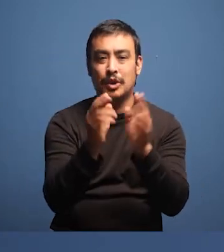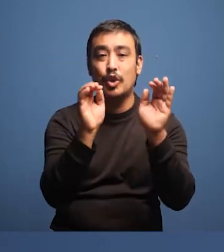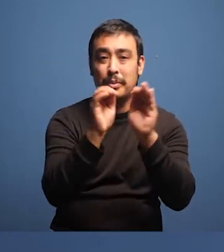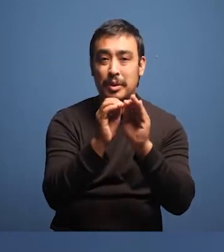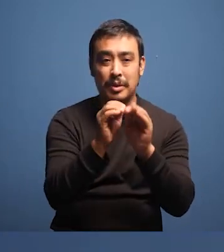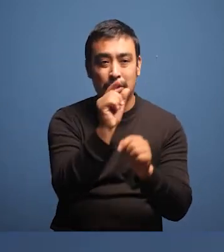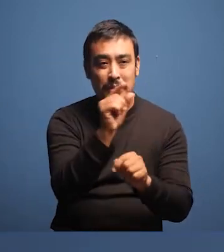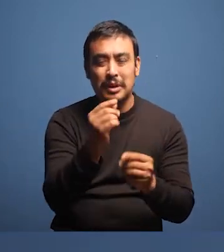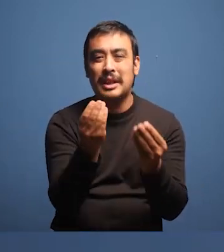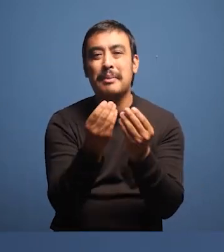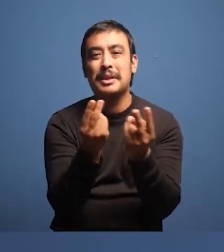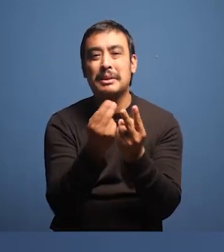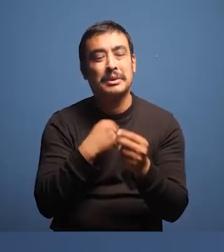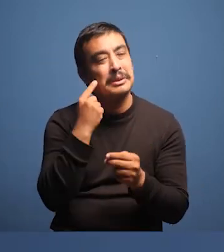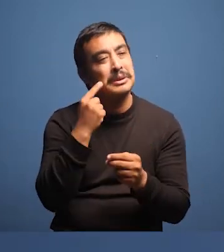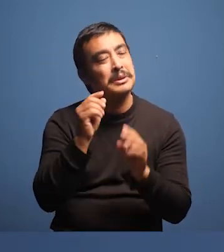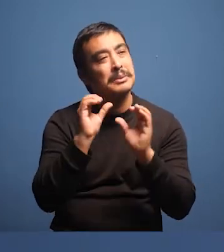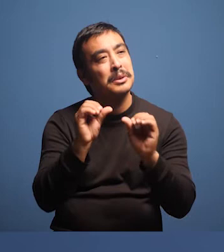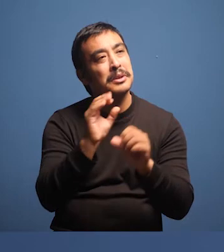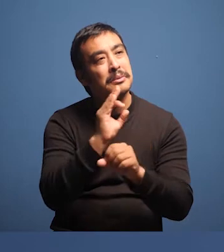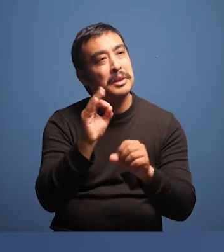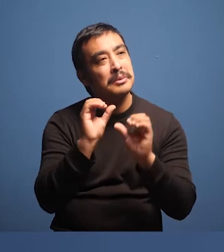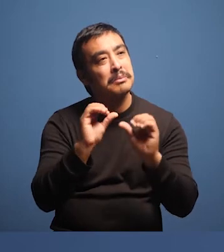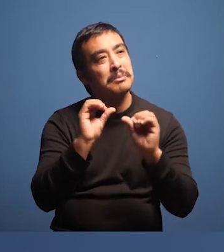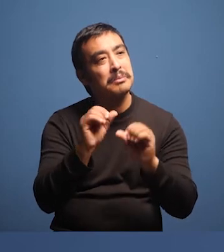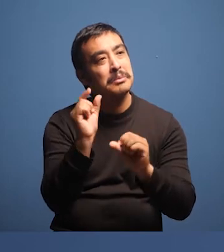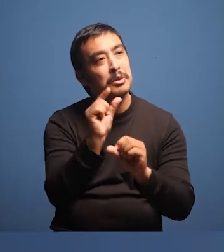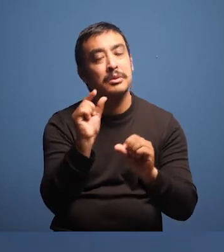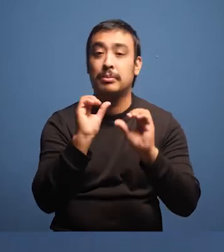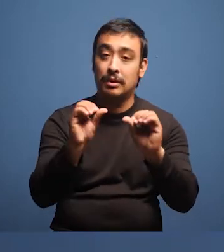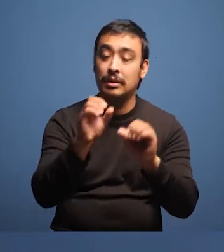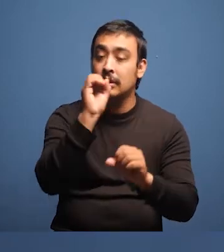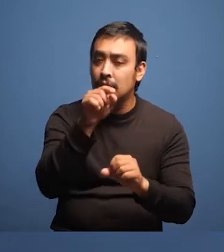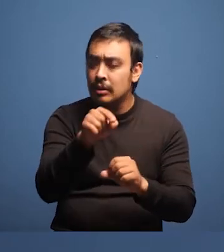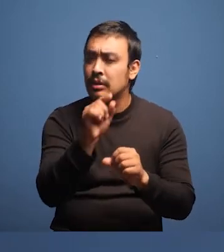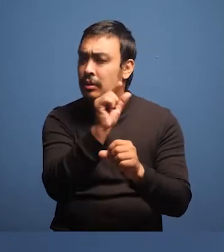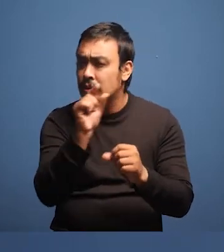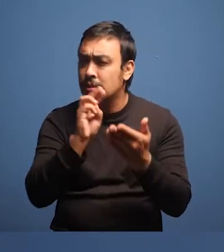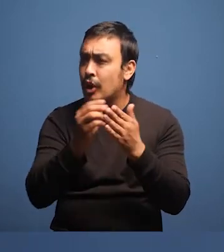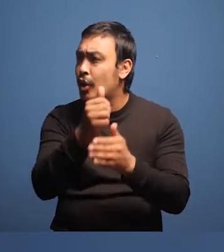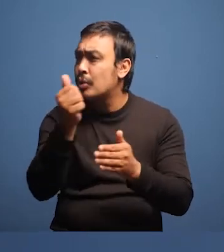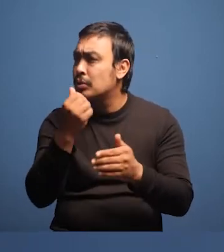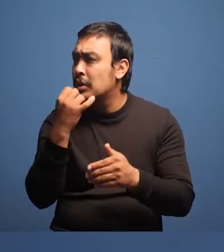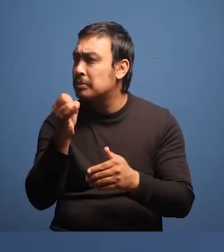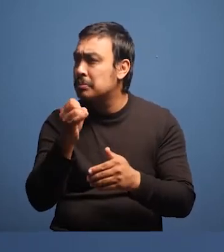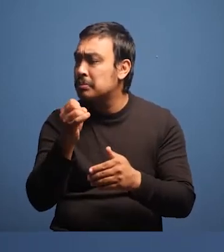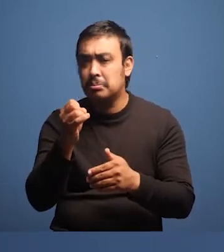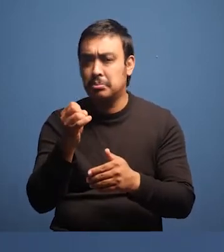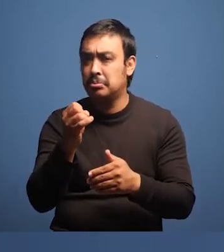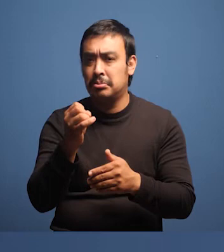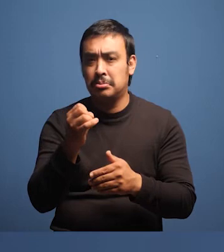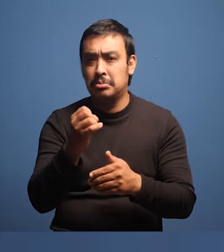धेरै नर्मल हुन्छ कि उनीहरूले आफ्नो डेली बेसिस हरेक सेन्टेन्समा त्यस्तो वर्डहरू युज गरिरहनु भएको हुन्छ बट त्यो वर्डले चाहिँ अरूलाई चाहिँ नराम्रो लागिरहेको छ होइन अरूलाई